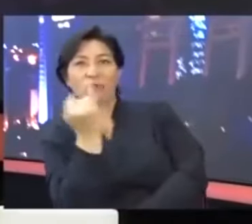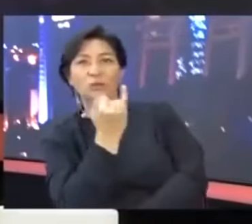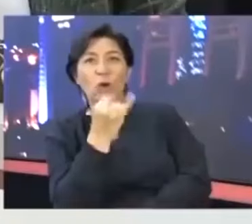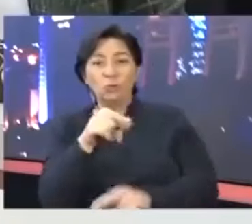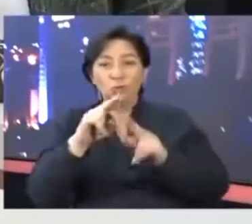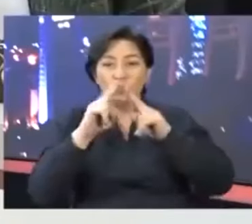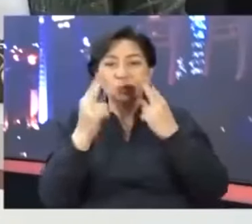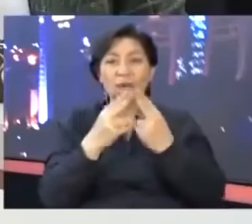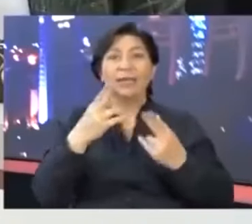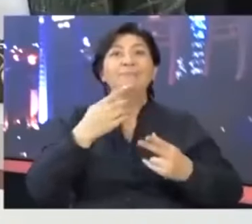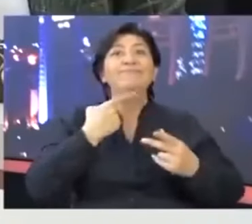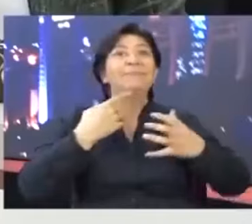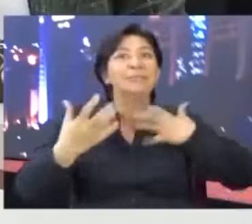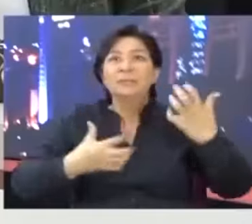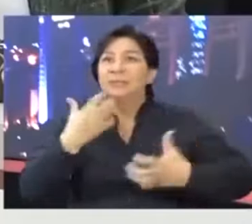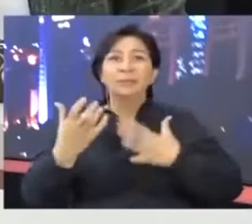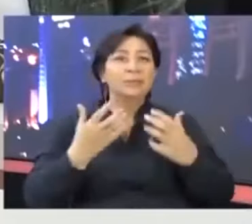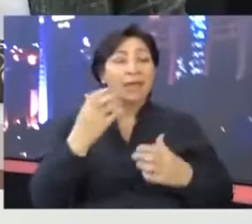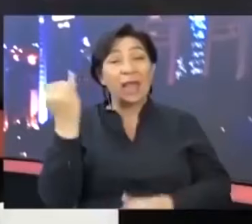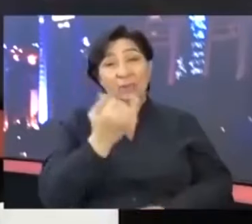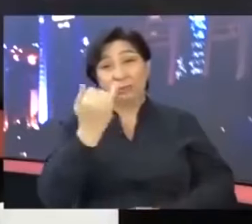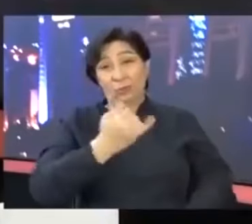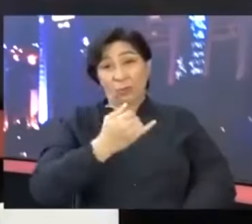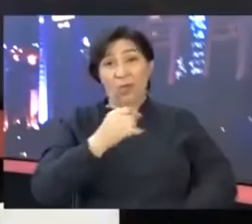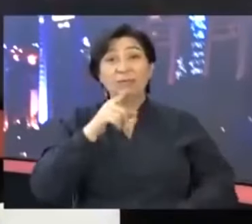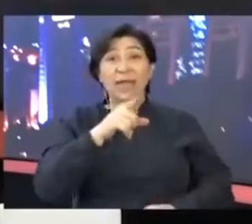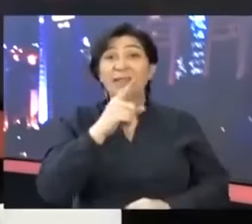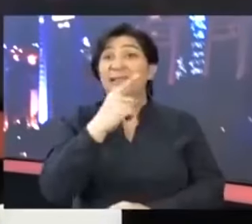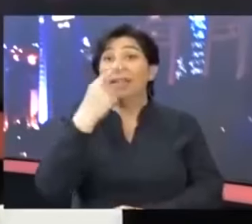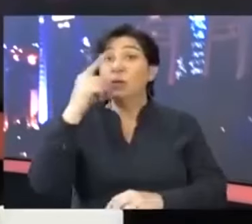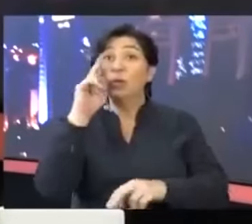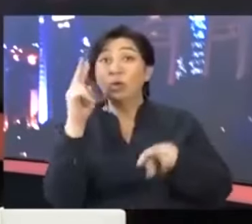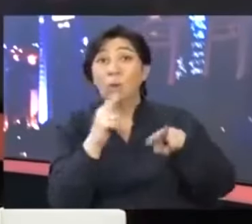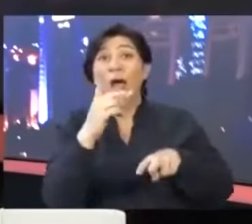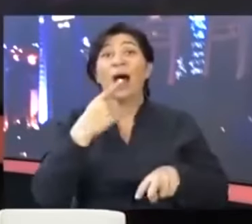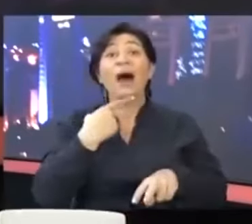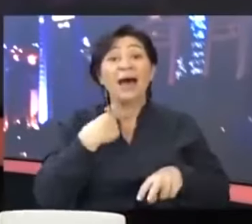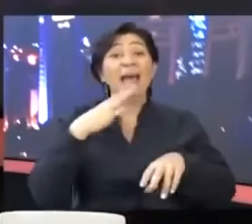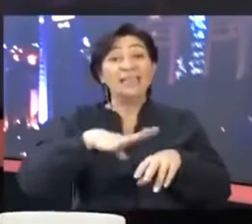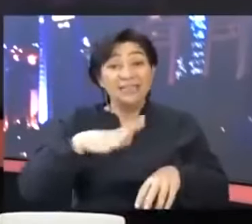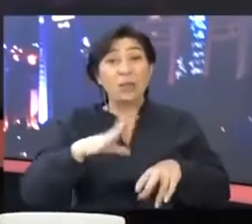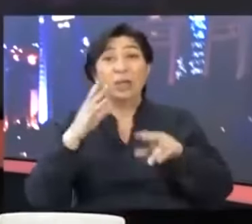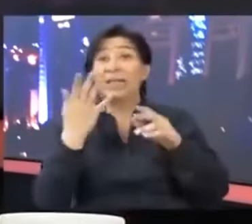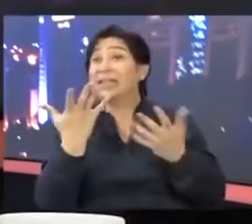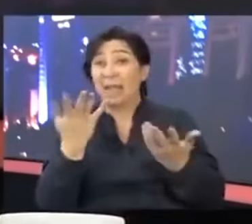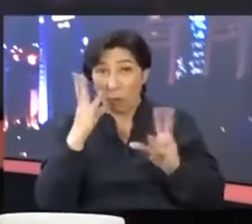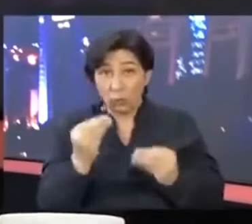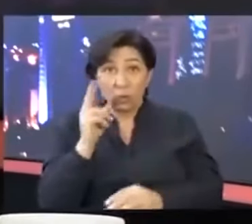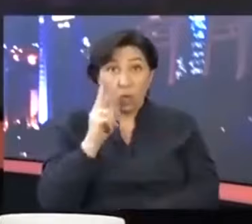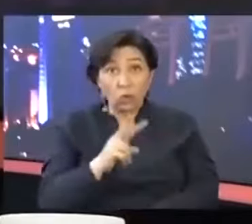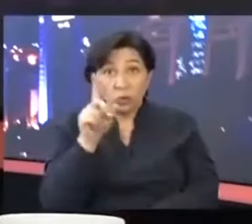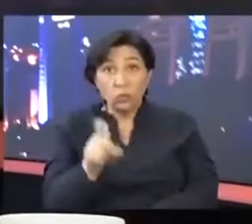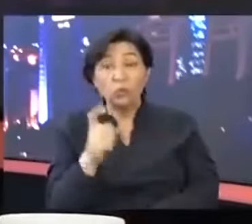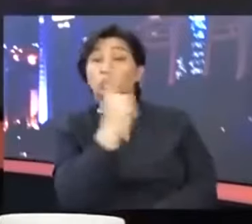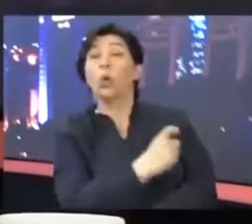dünyayla ilgili hırslarını eleştiriyor hevasını ilah edineni gördün mü diyor Kur'an mesela arzularını ilah edineni Gördün mü